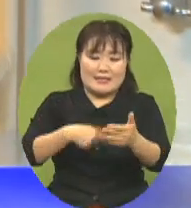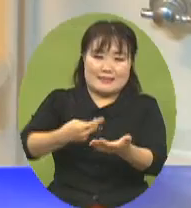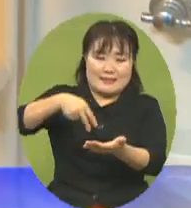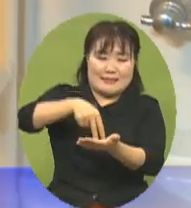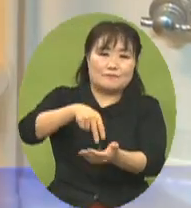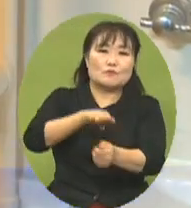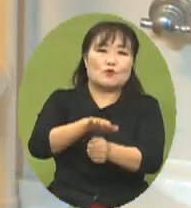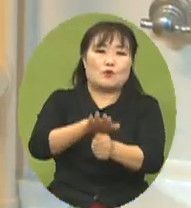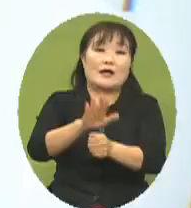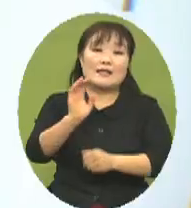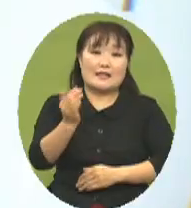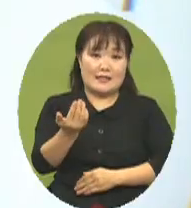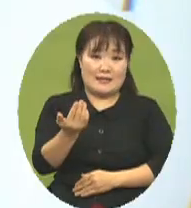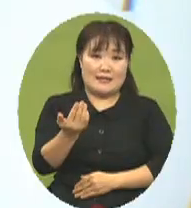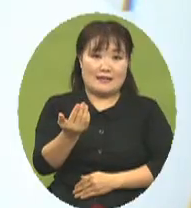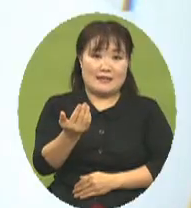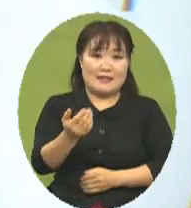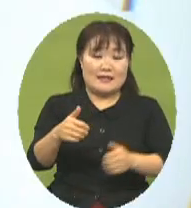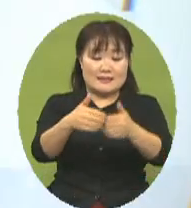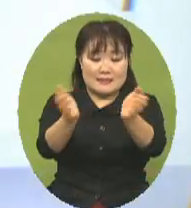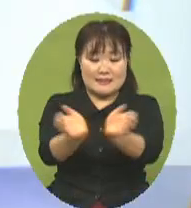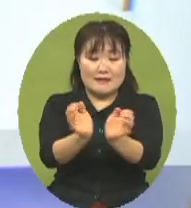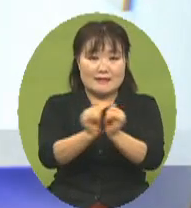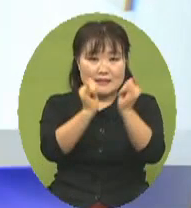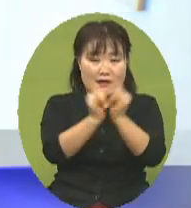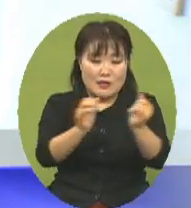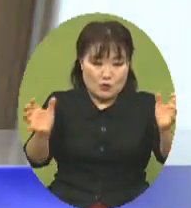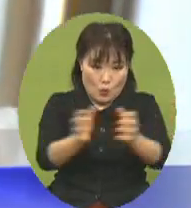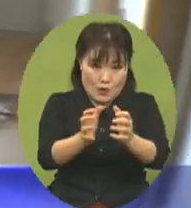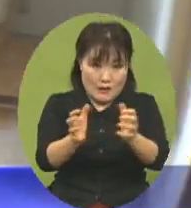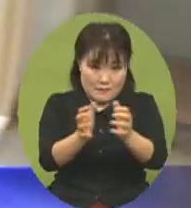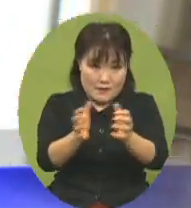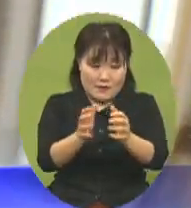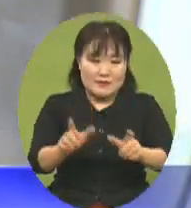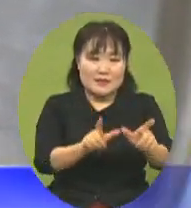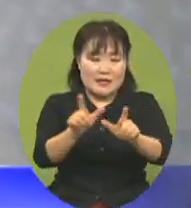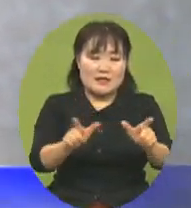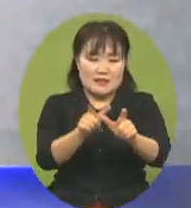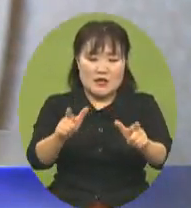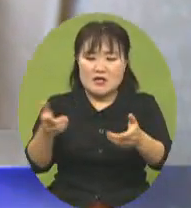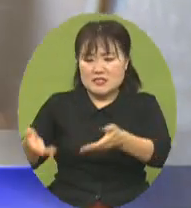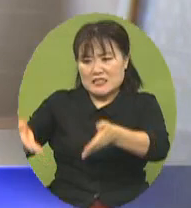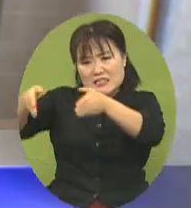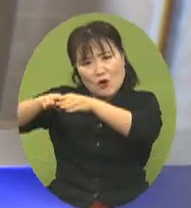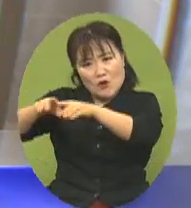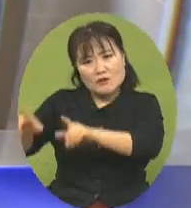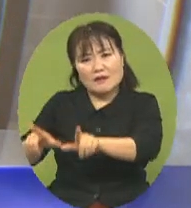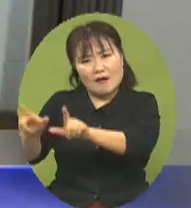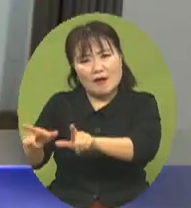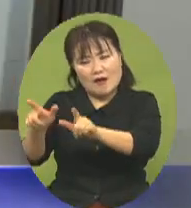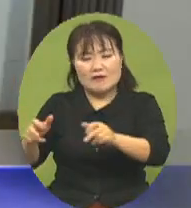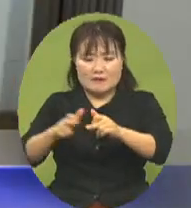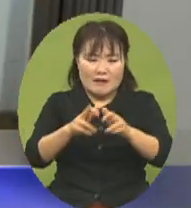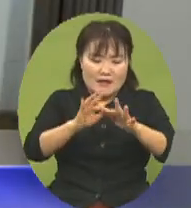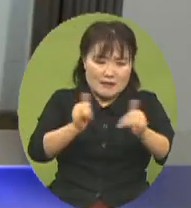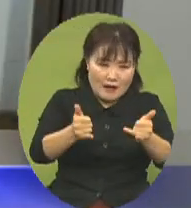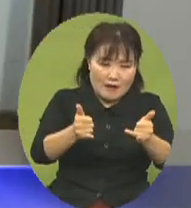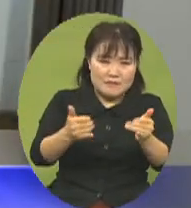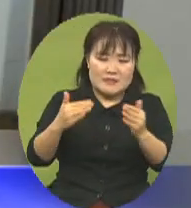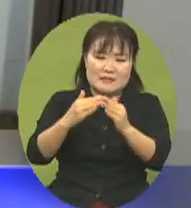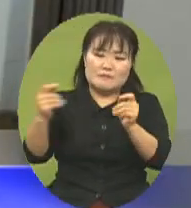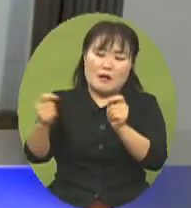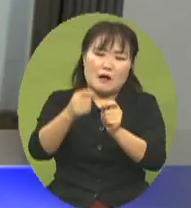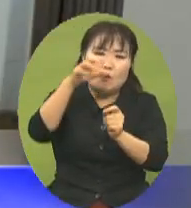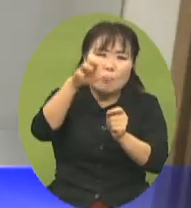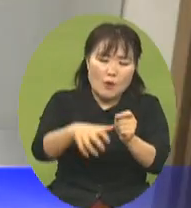자립을 지원합니다. 지역사회 통합형 거주시설은 시설에서 생활하는 장애인이 거주시설